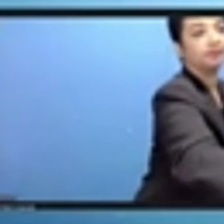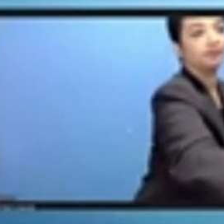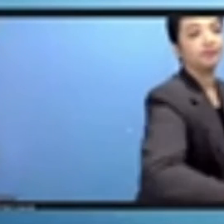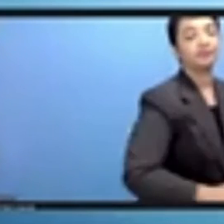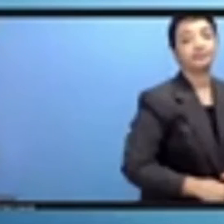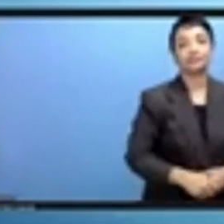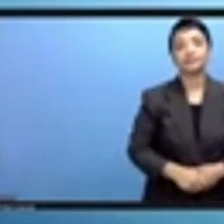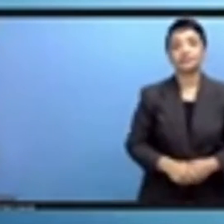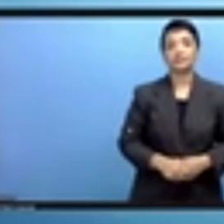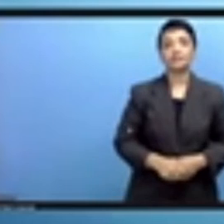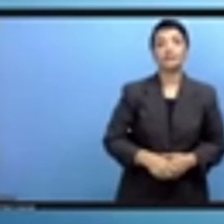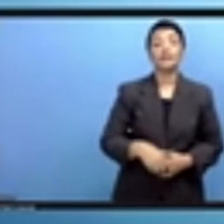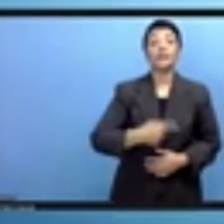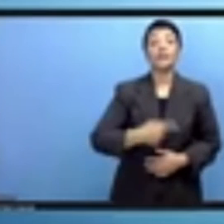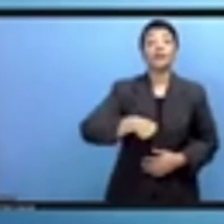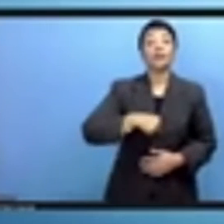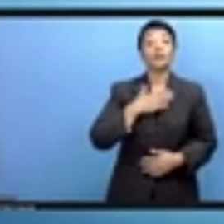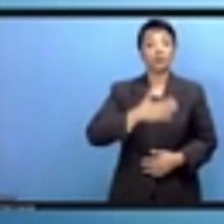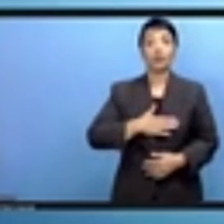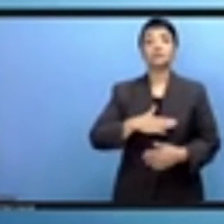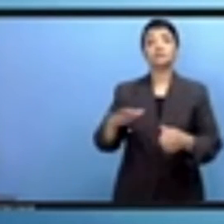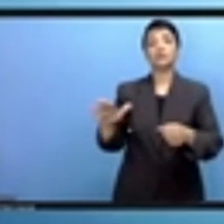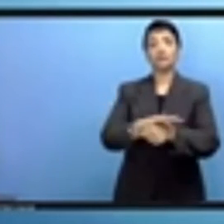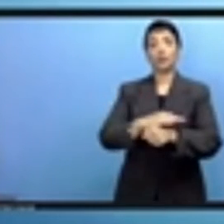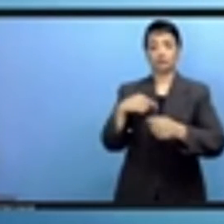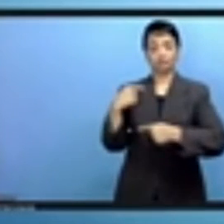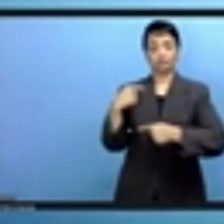四撒哈拉非洲区域第三大的经济体。